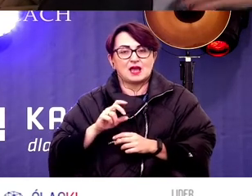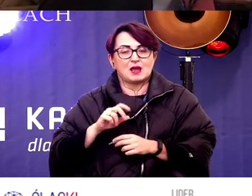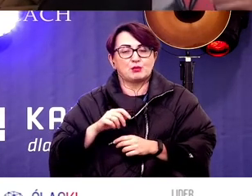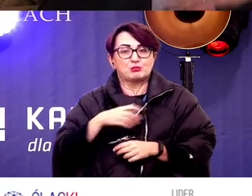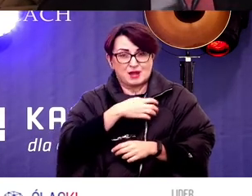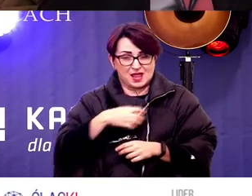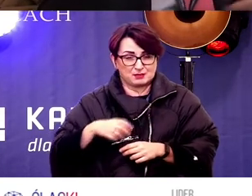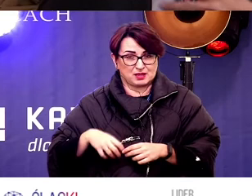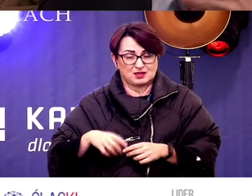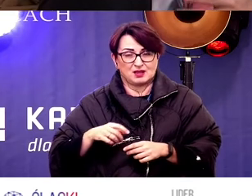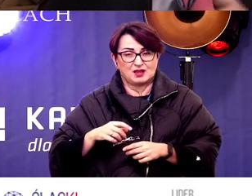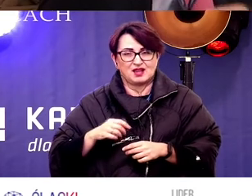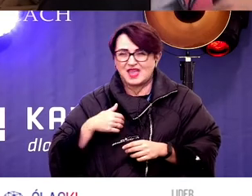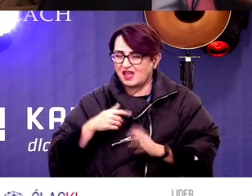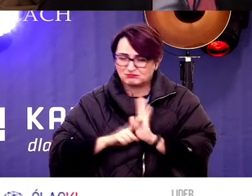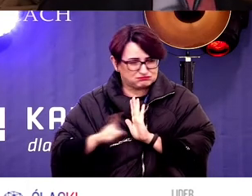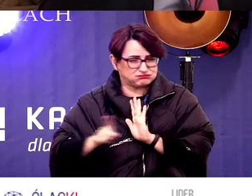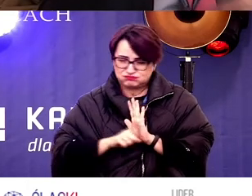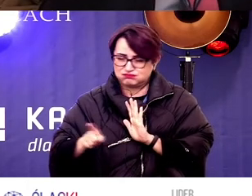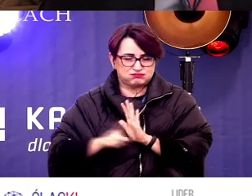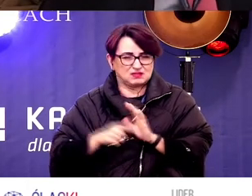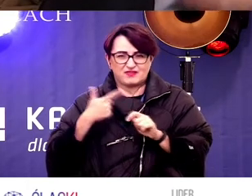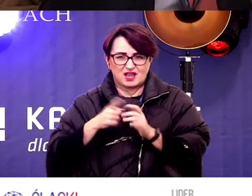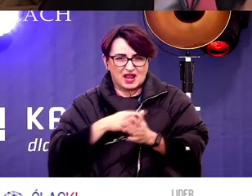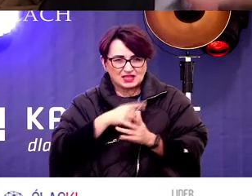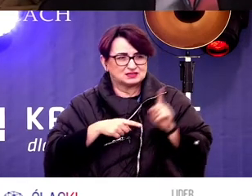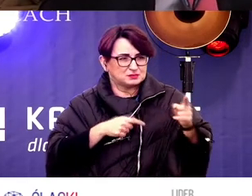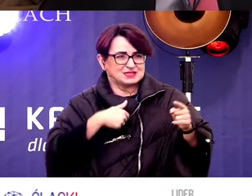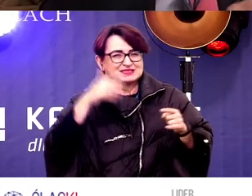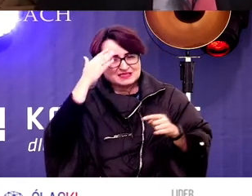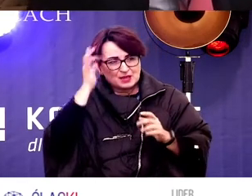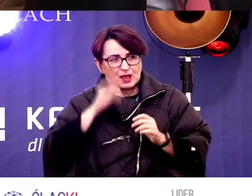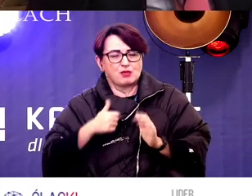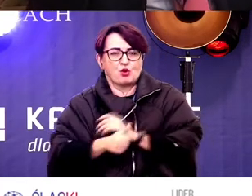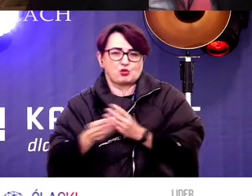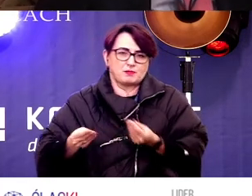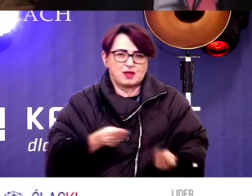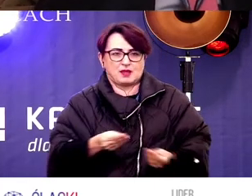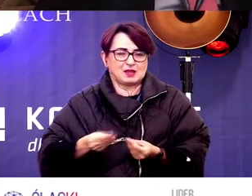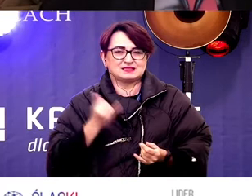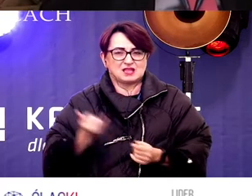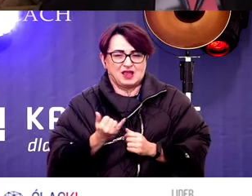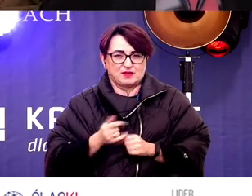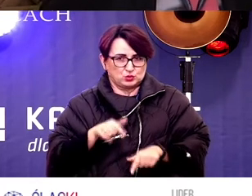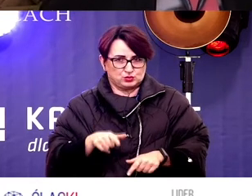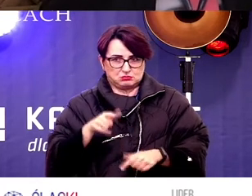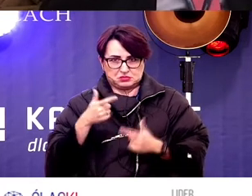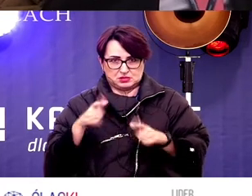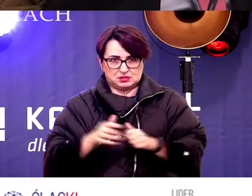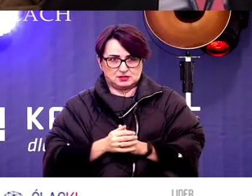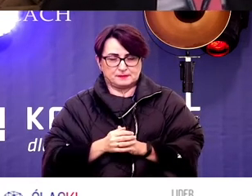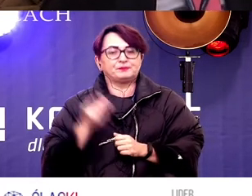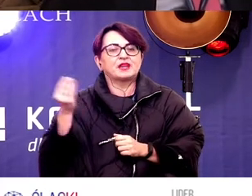mogę przychodzić, już mnie ta ochrona zna i za każdym razem muszę pokazywać dokumenty, weryfikują. Tutaj nic. I jeszcze jedna taka sytuacja była,